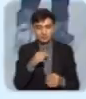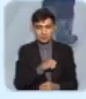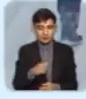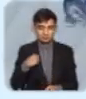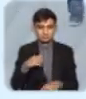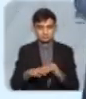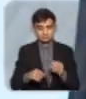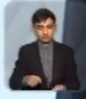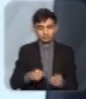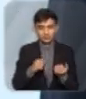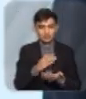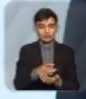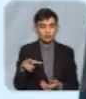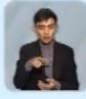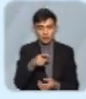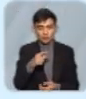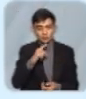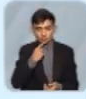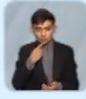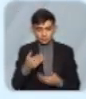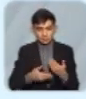әлек. Жол қар басып жатыр, жүру қиын.